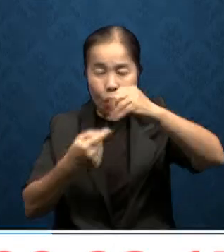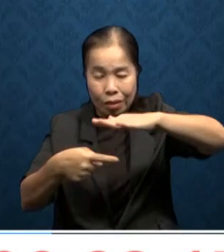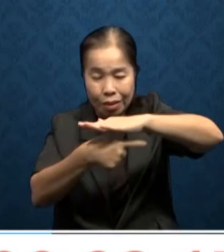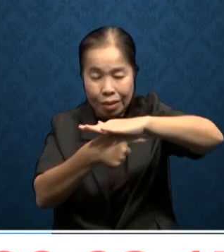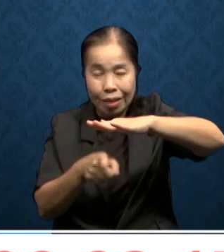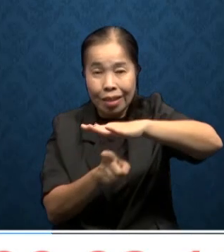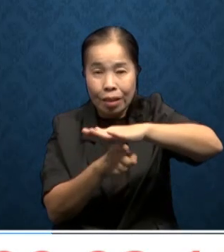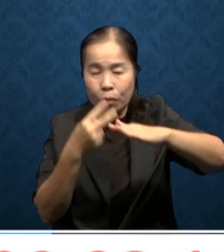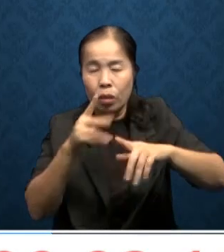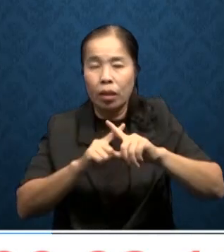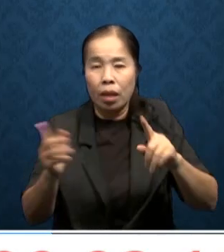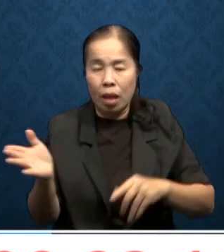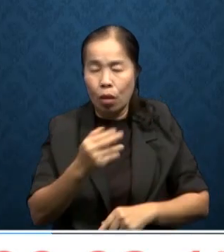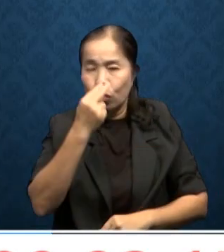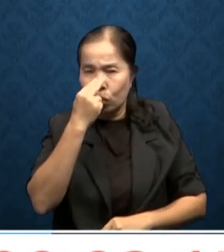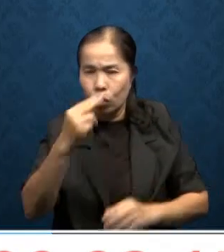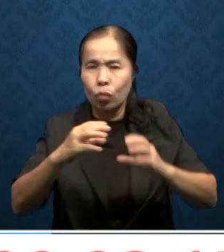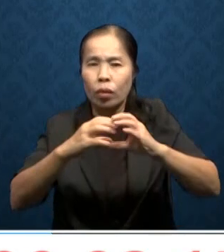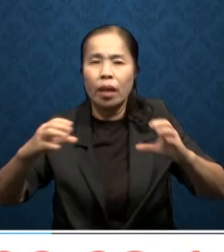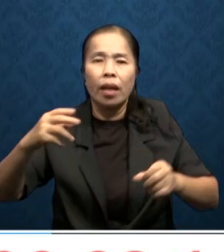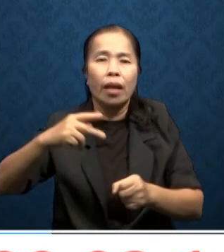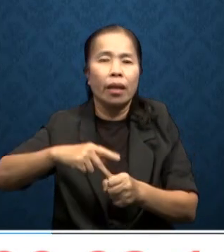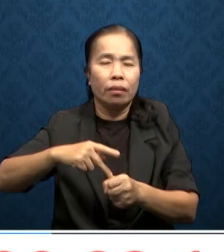ผมดูถังแ๊ดนะครับ